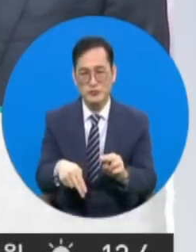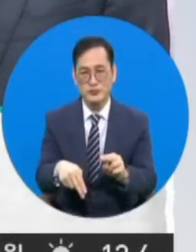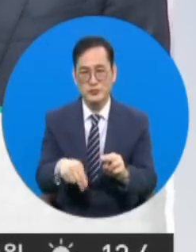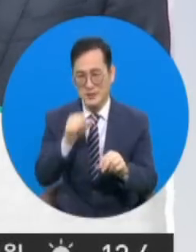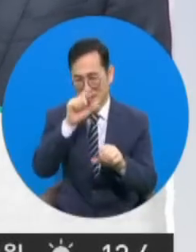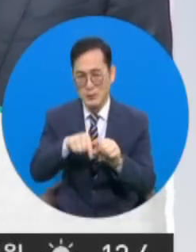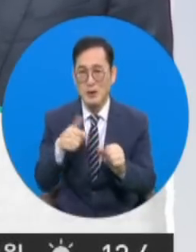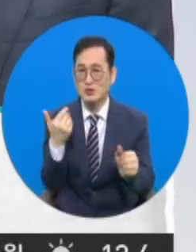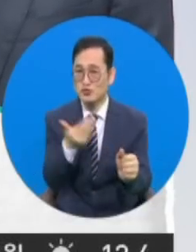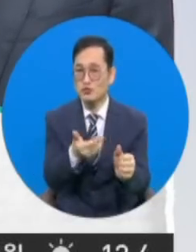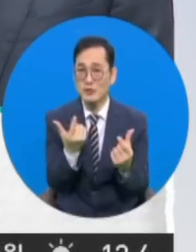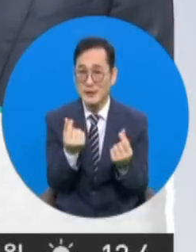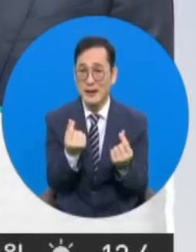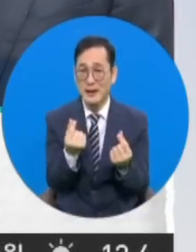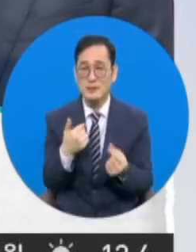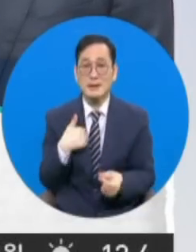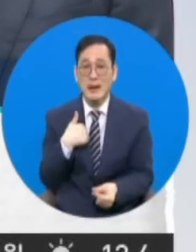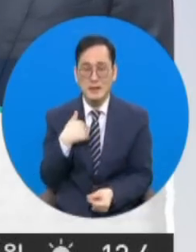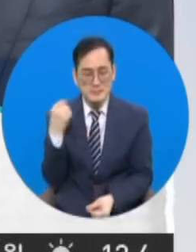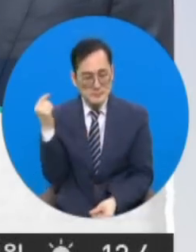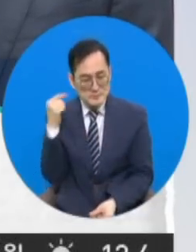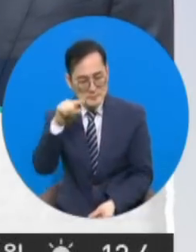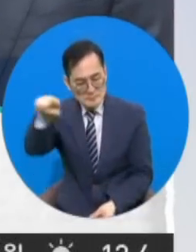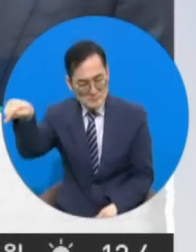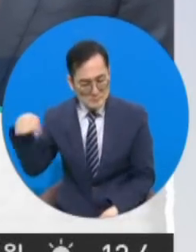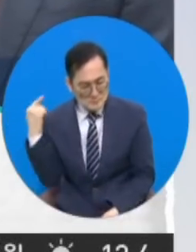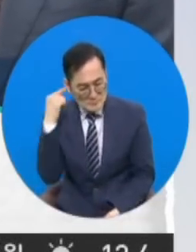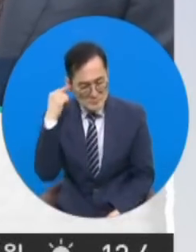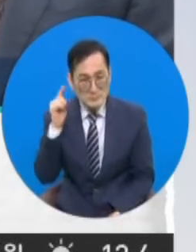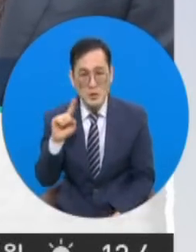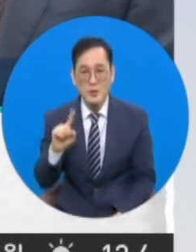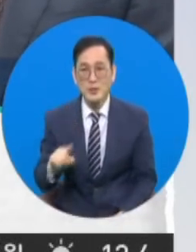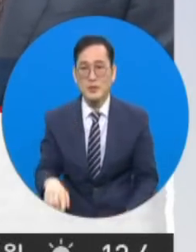대략 보던데 제가 듣는 이야기는 이렇게